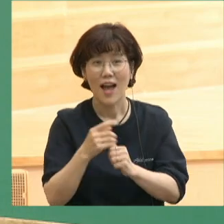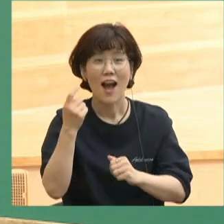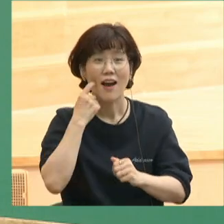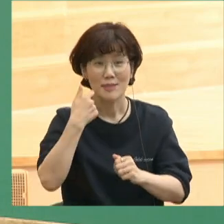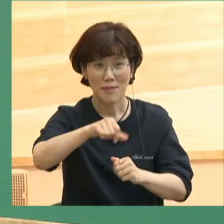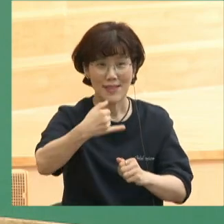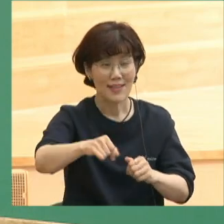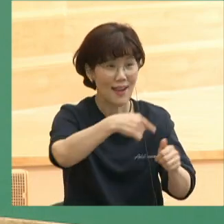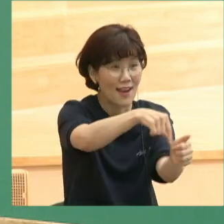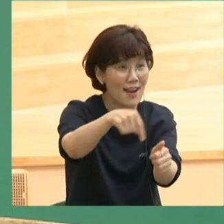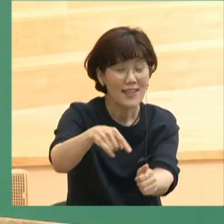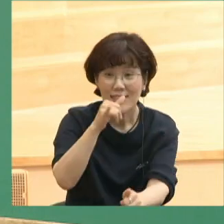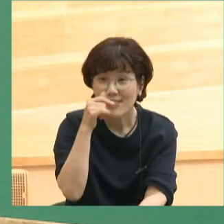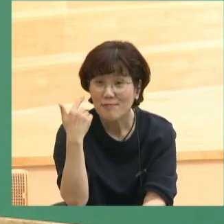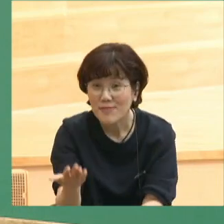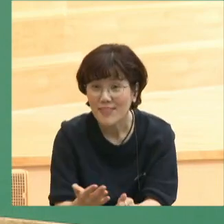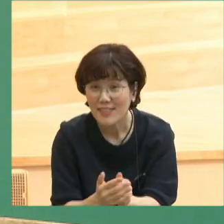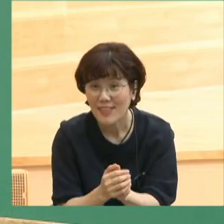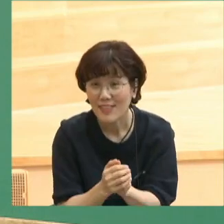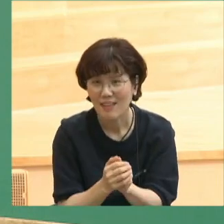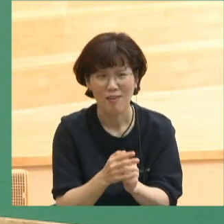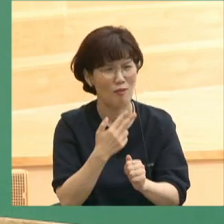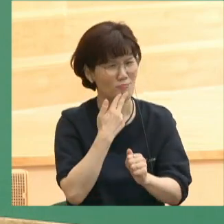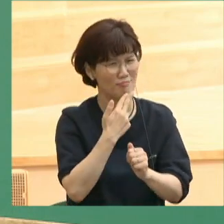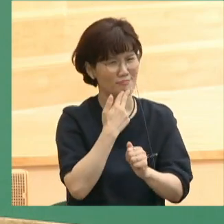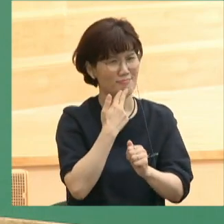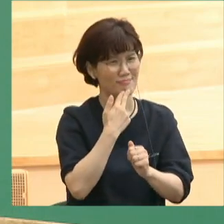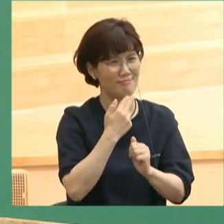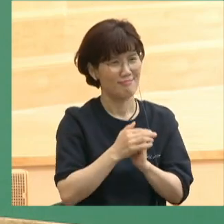거짓말은 요리하는 거라고 가르친 적 있나요? 없지.